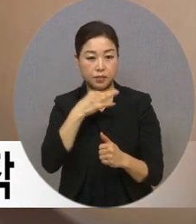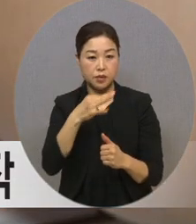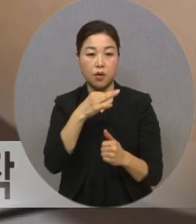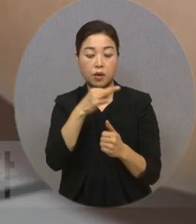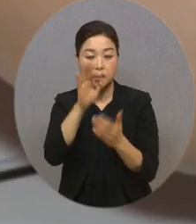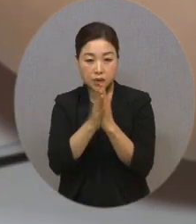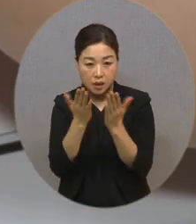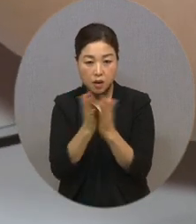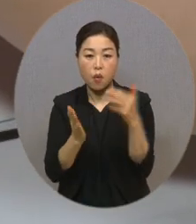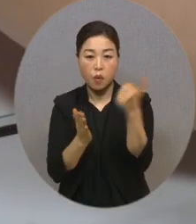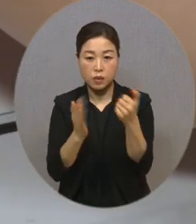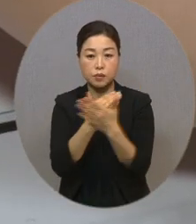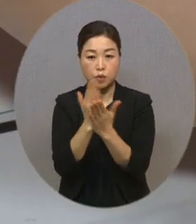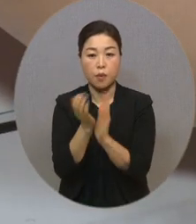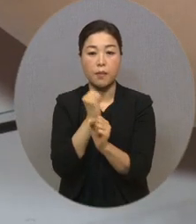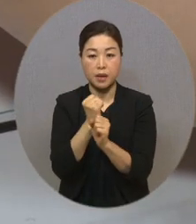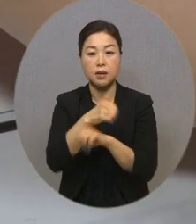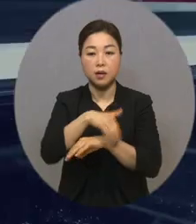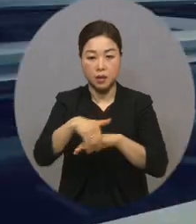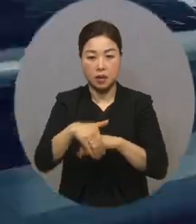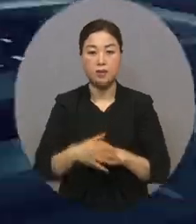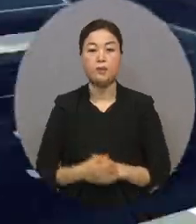계획입니다.